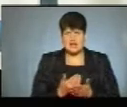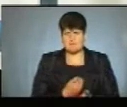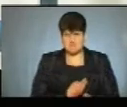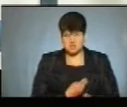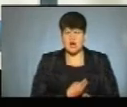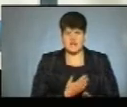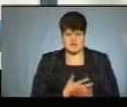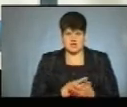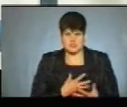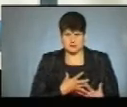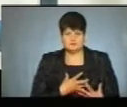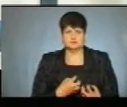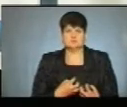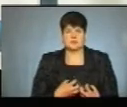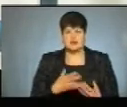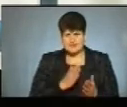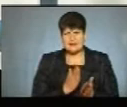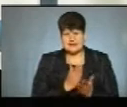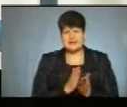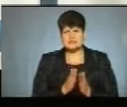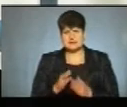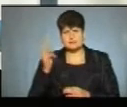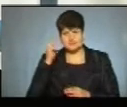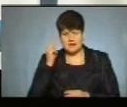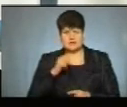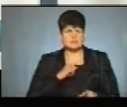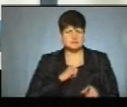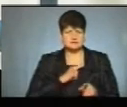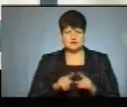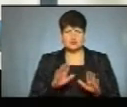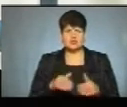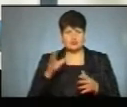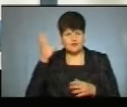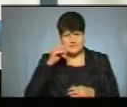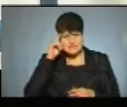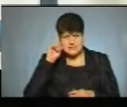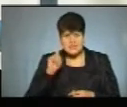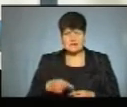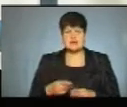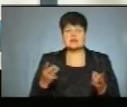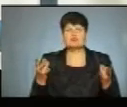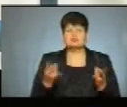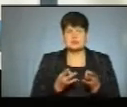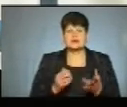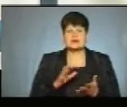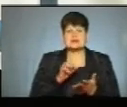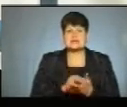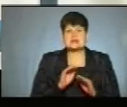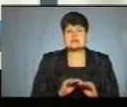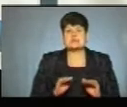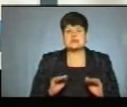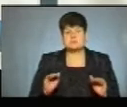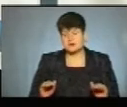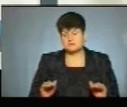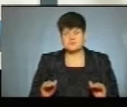є поклик, є ціла система вишколів, які досить оперативно дадуть всі знання і навички, які потрібні для заняття з дітьми.